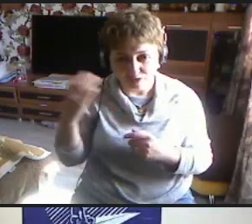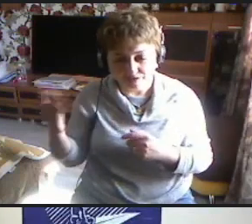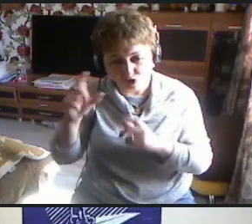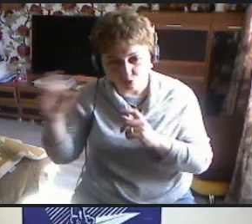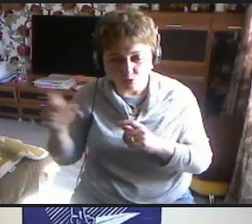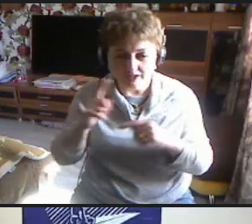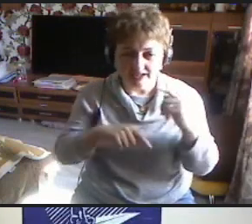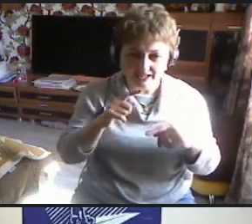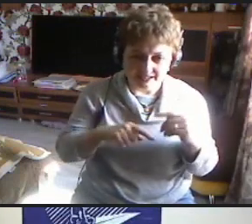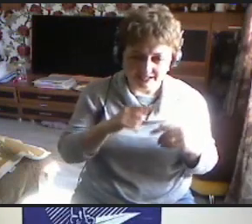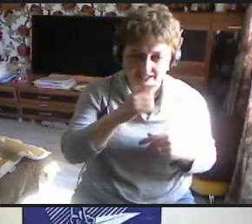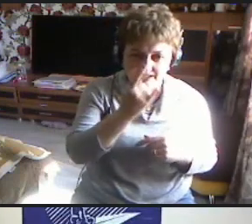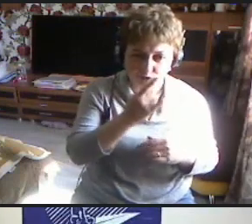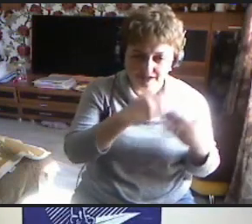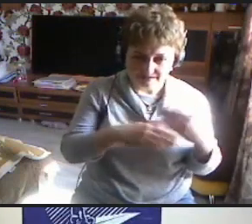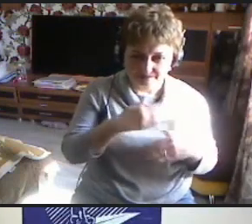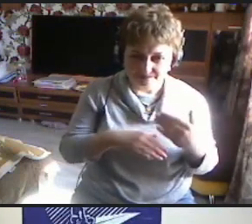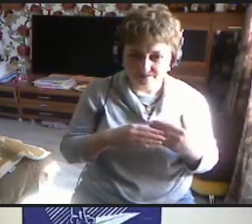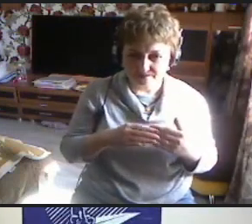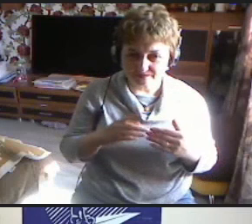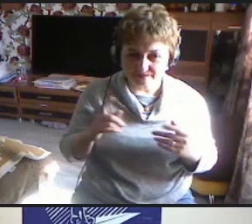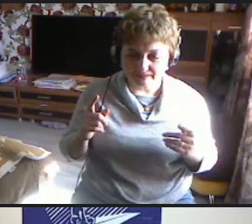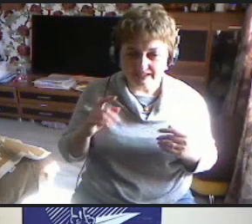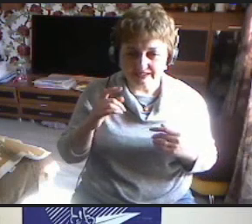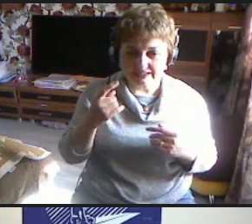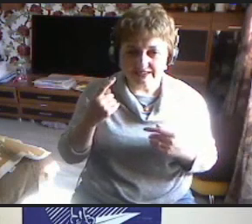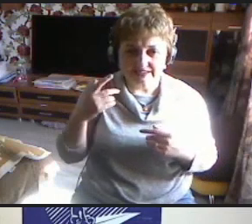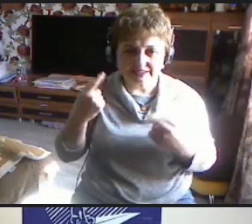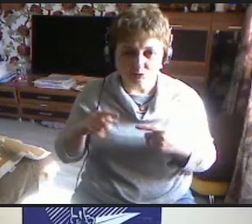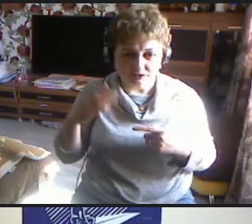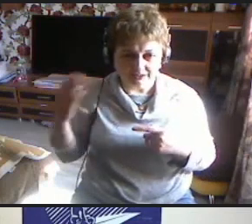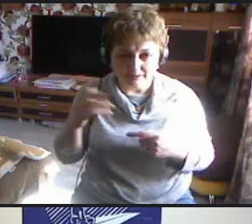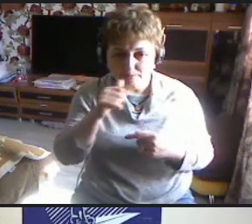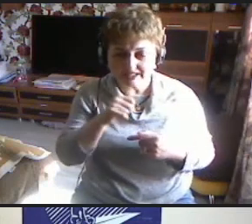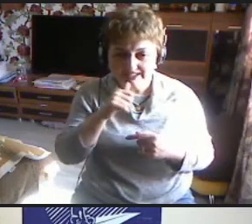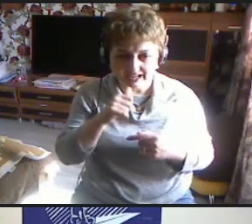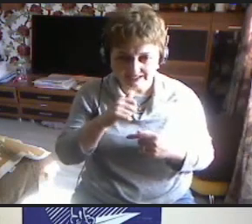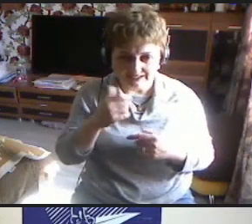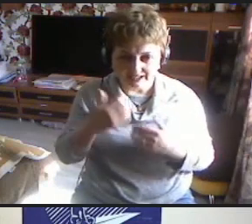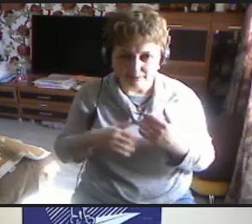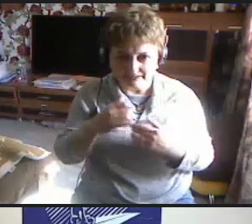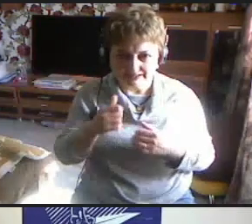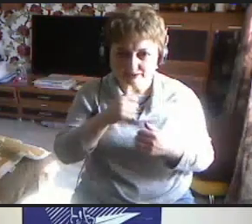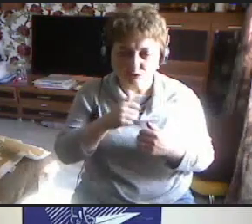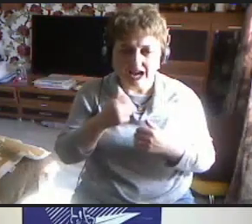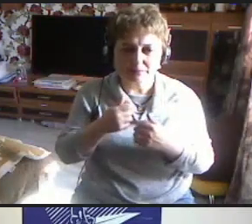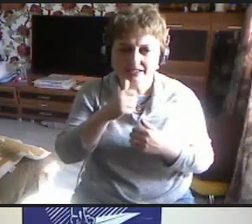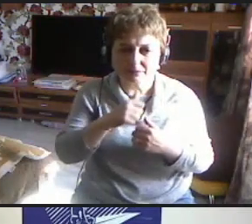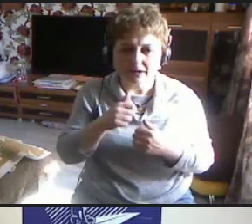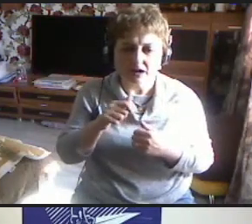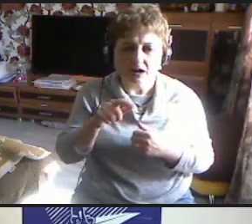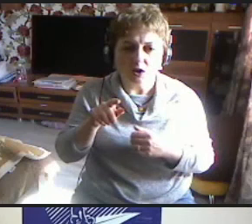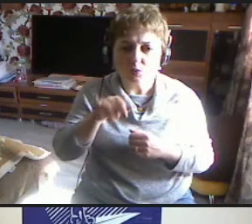ребенка-инвалида, с третьей стороны, как бы пытаясь быть арбитром, является общественным организатором, но у нее это не получается